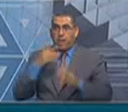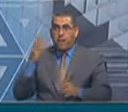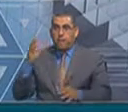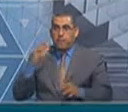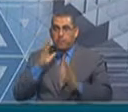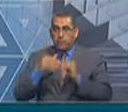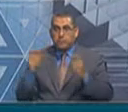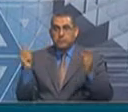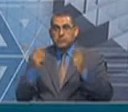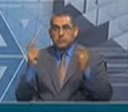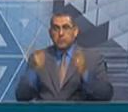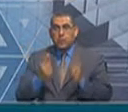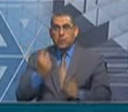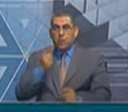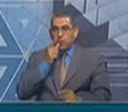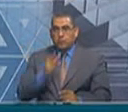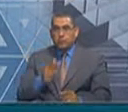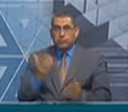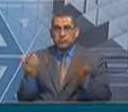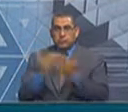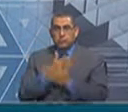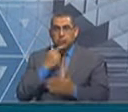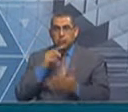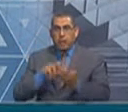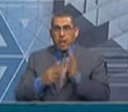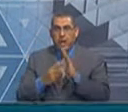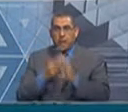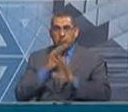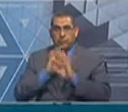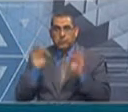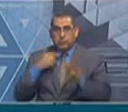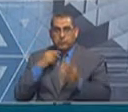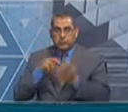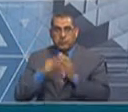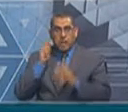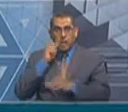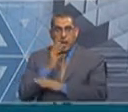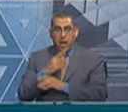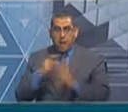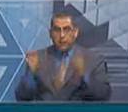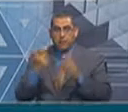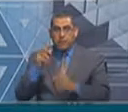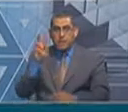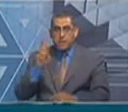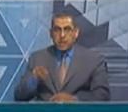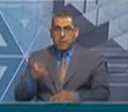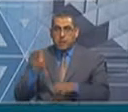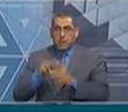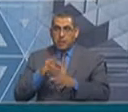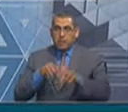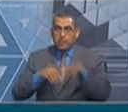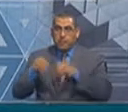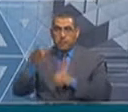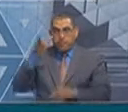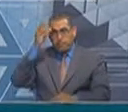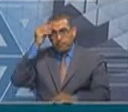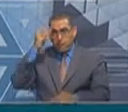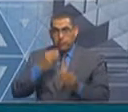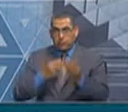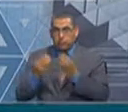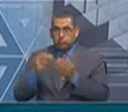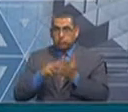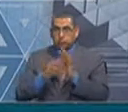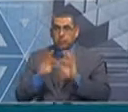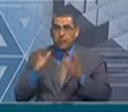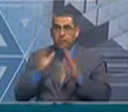حققت يعني إنجازا كبيرا في مكافحة الإرهاب، إذا كنا نتحدث عن مكافحة الإرهاب في سيناء نتحدث حقيقة عن تبادل المعلومات، نتحدث عن